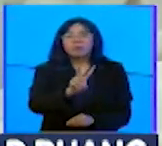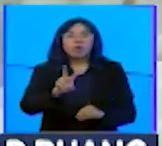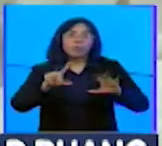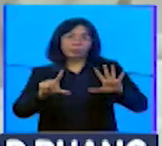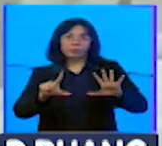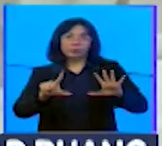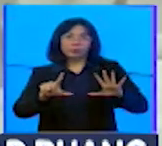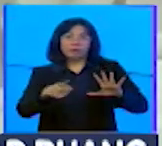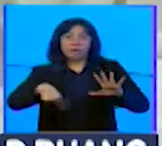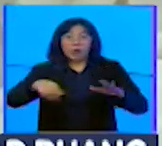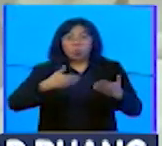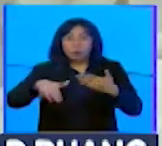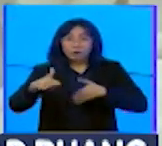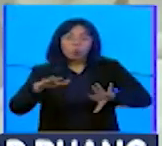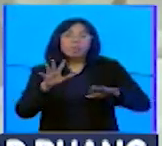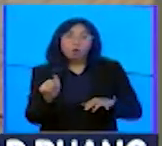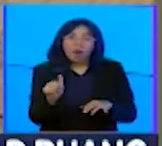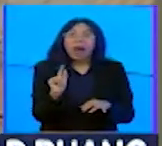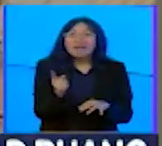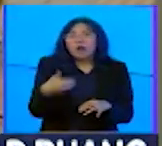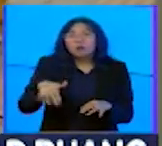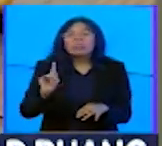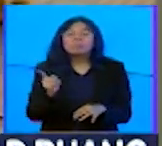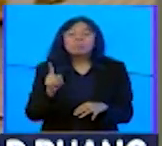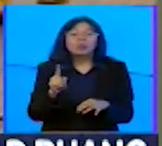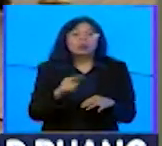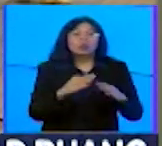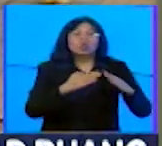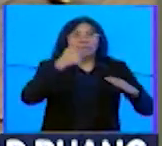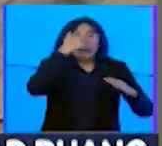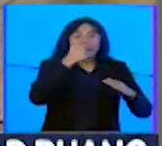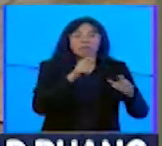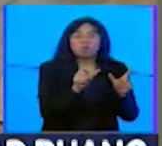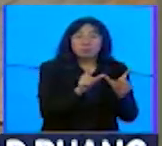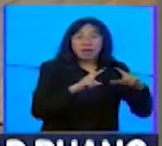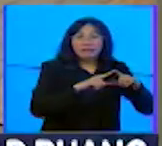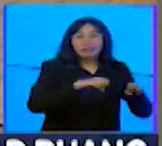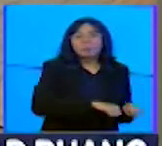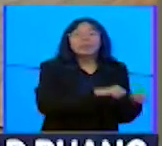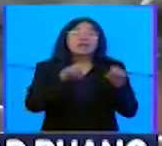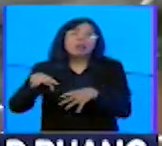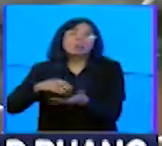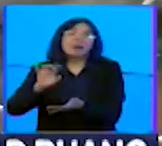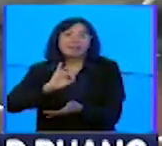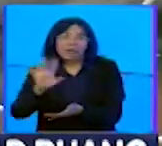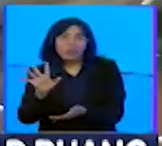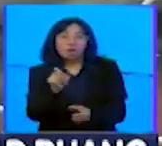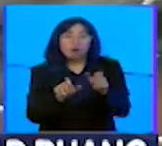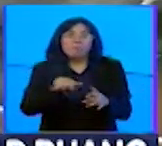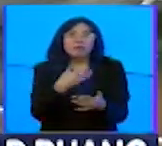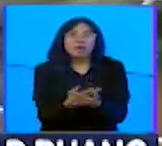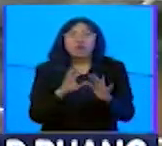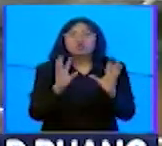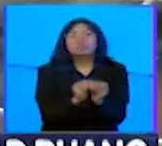24.427, di antara yang keluar 459 dirujuk ke rumah sakit lain dan 8 orang meninggal.